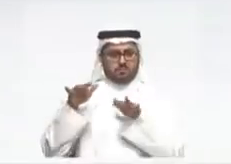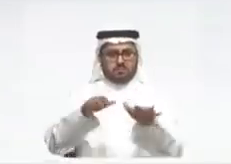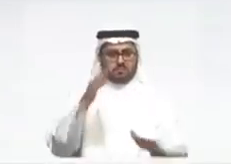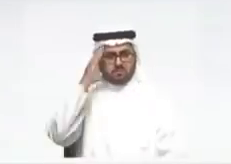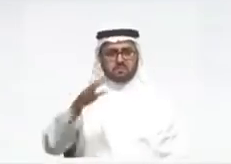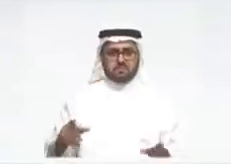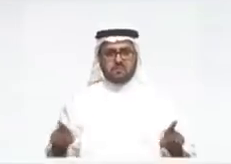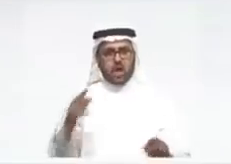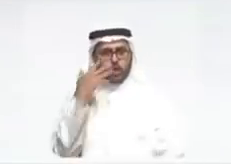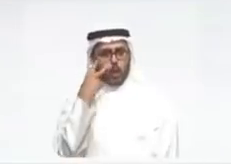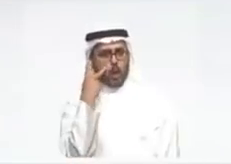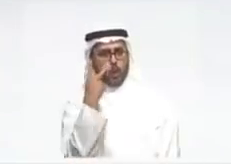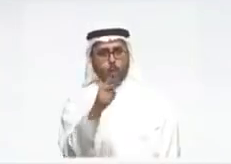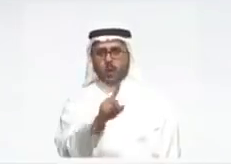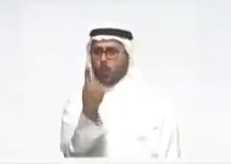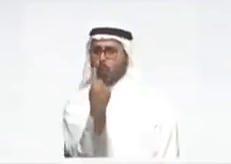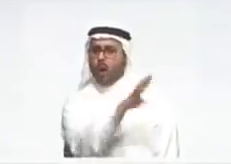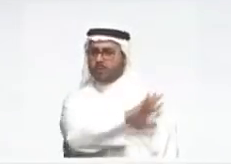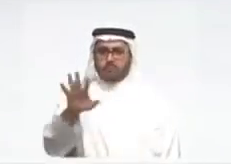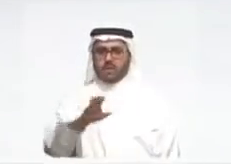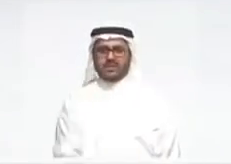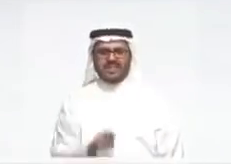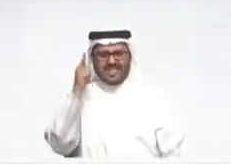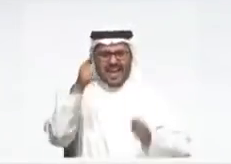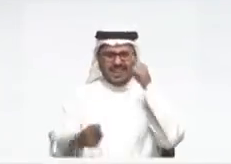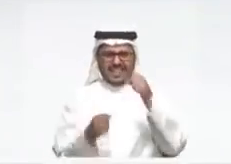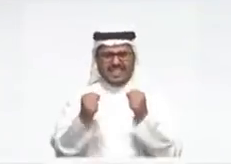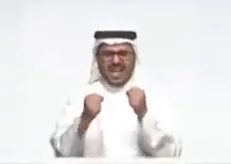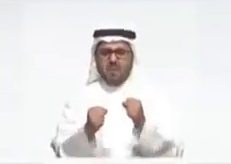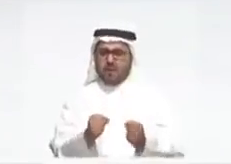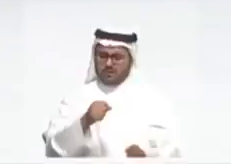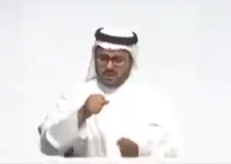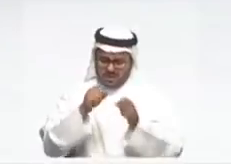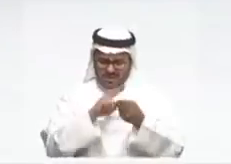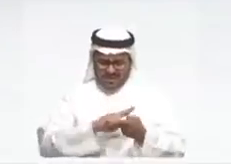الصادقة لوحدة الرؤى والتعامل مع كل التحديات بالقوة والإرادة والتنسيق